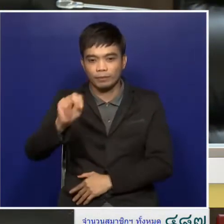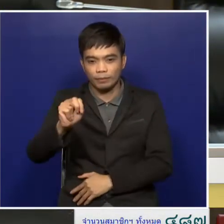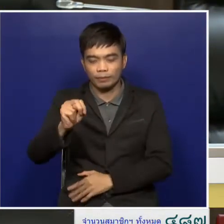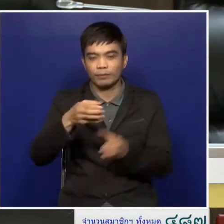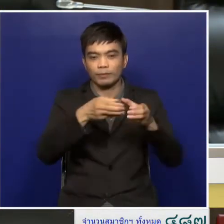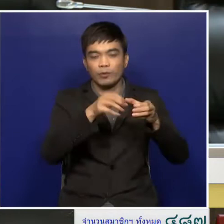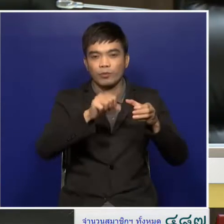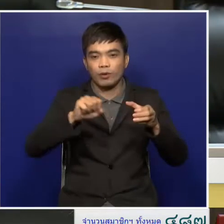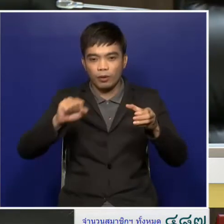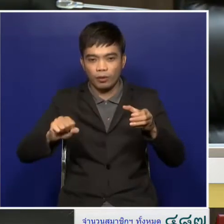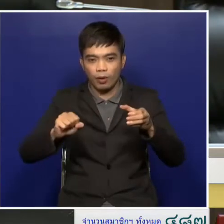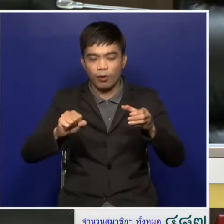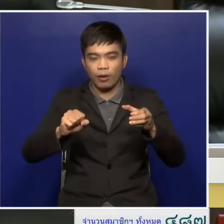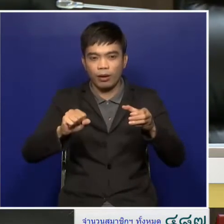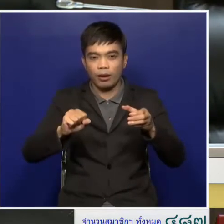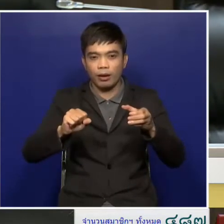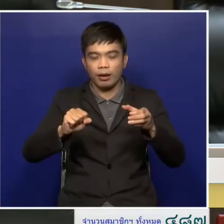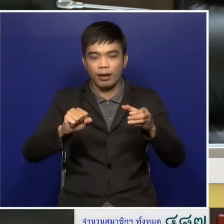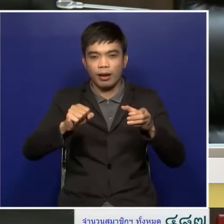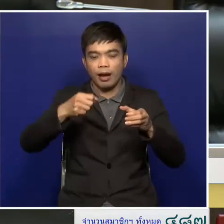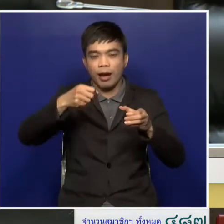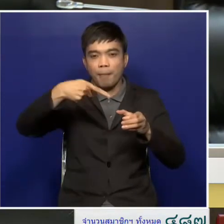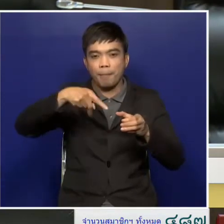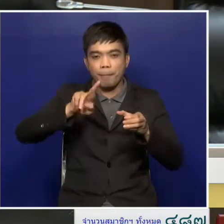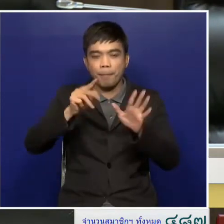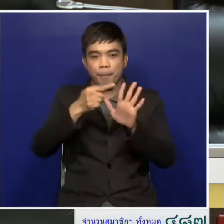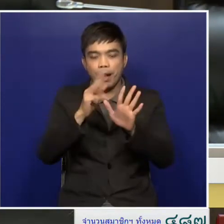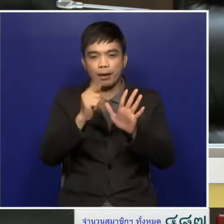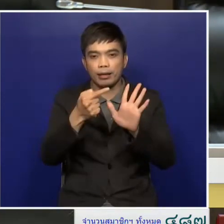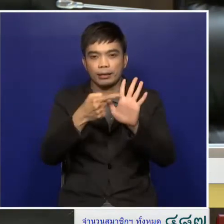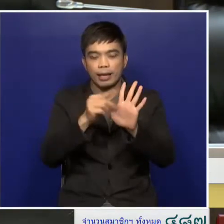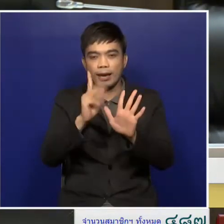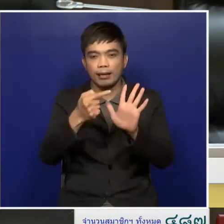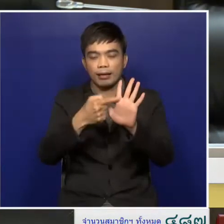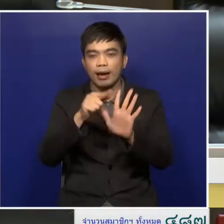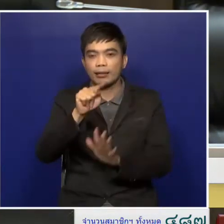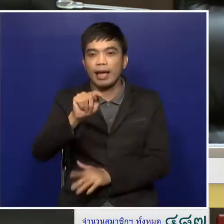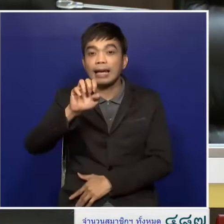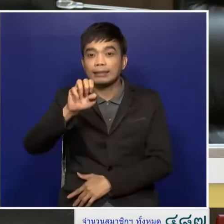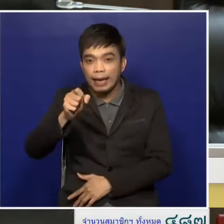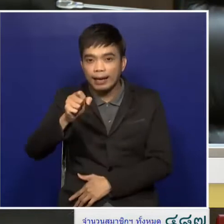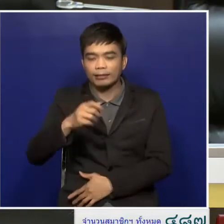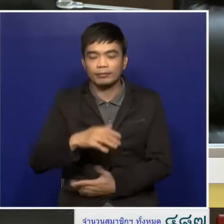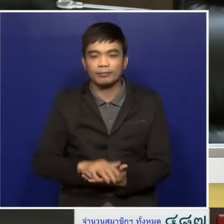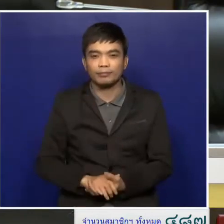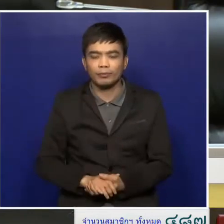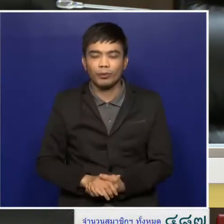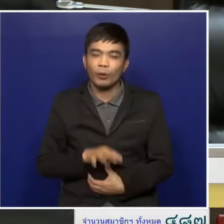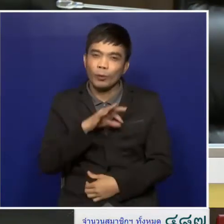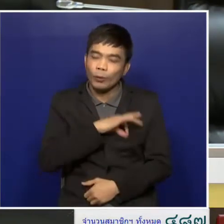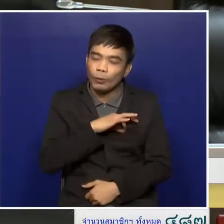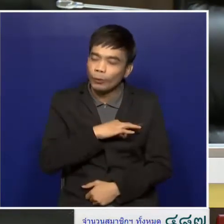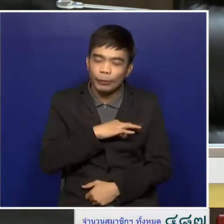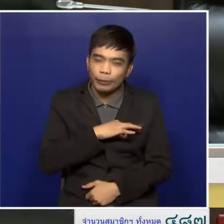ประชาชาติก็ต้องยอมรับว่าเป็นเรื่องที่ที่นัดใจ